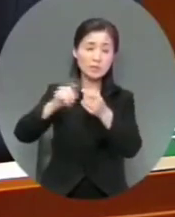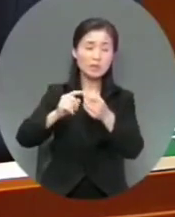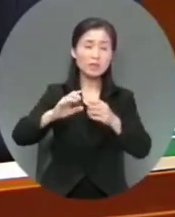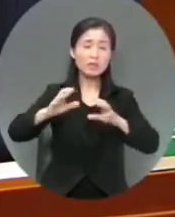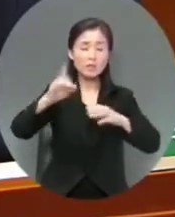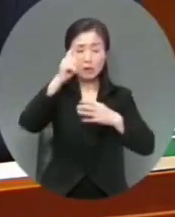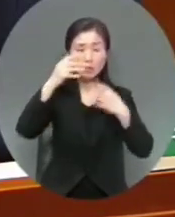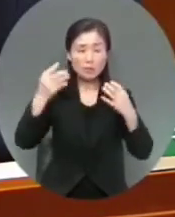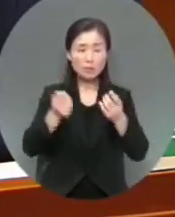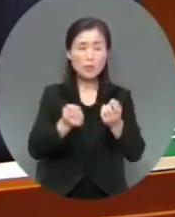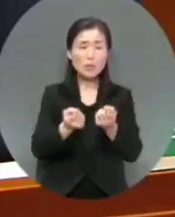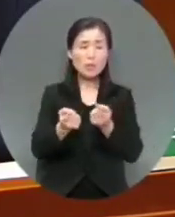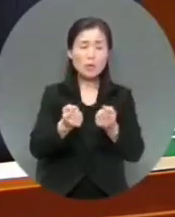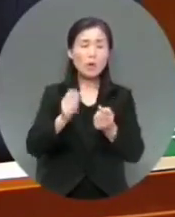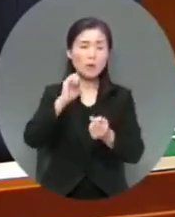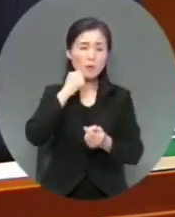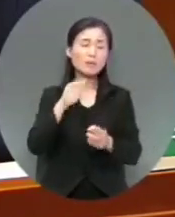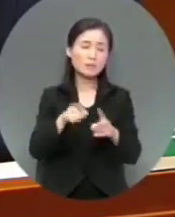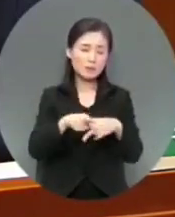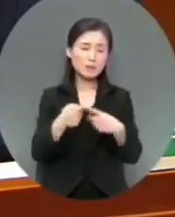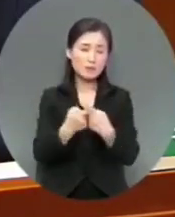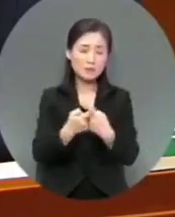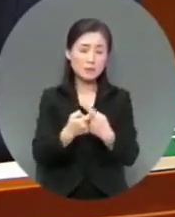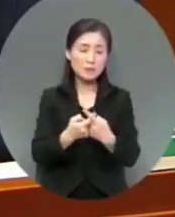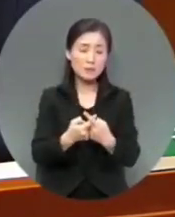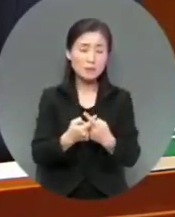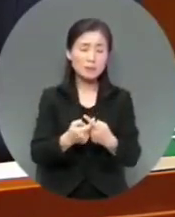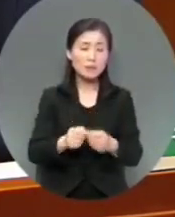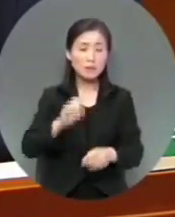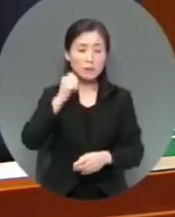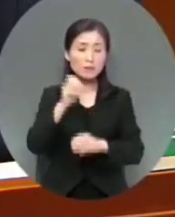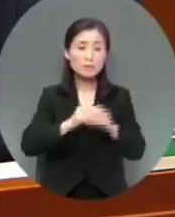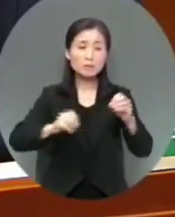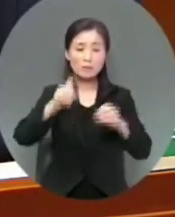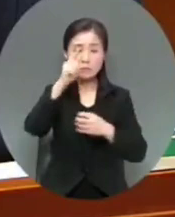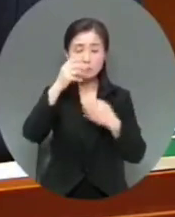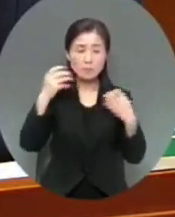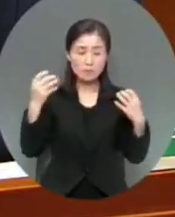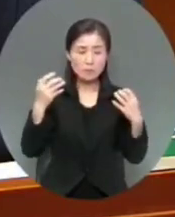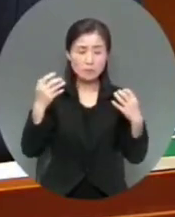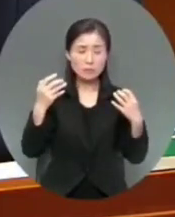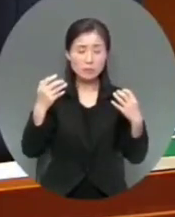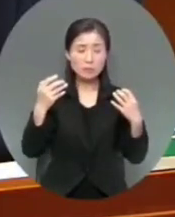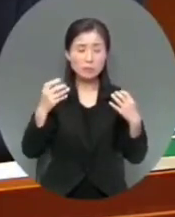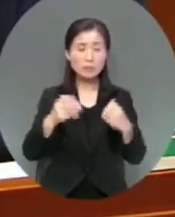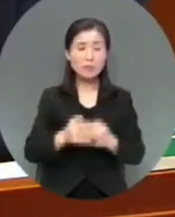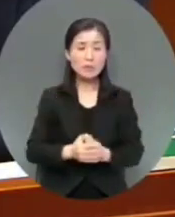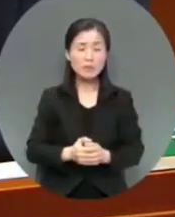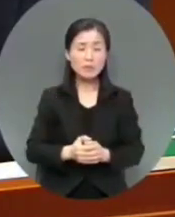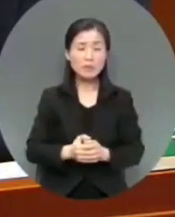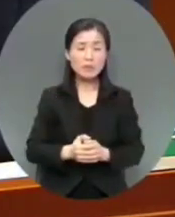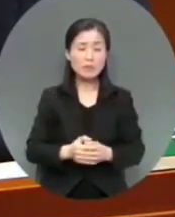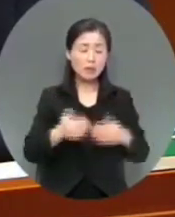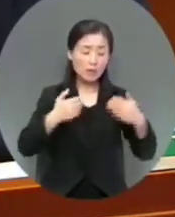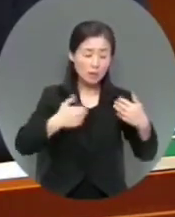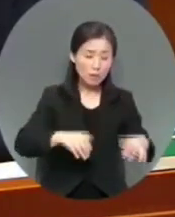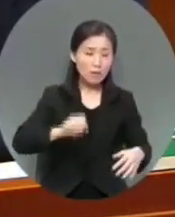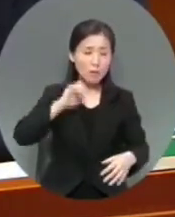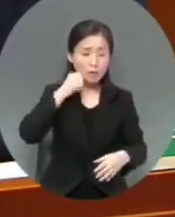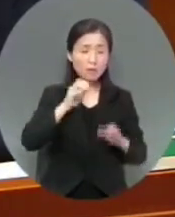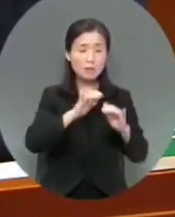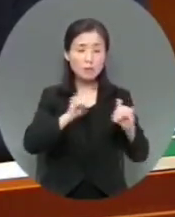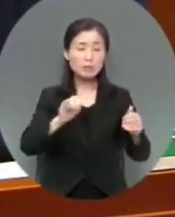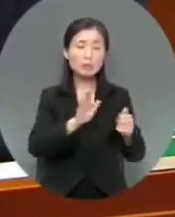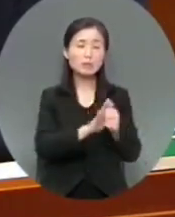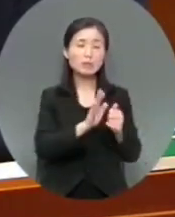어려운 측면도 있습니다. 이럴 때일수록 정부는 약한 고리가 끊어지지 않도록 취약계층에 대한 지원도 좀